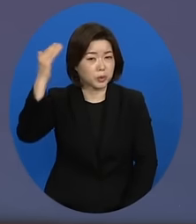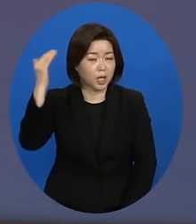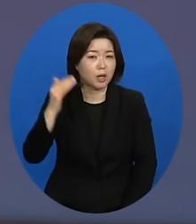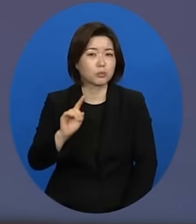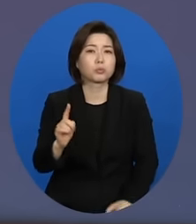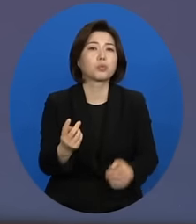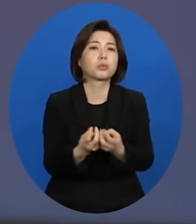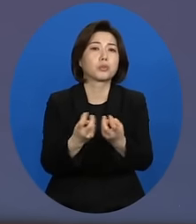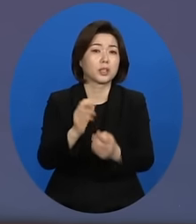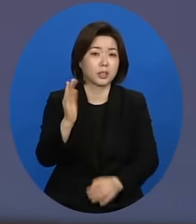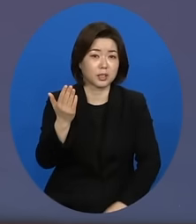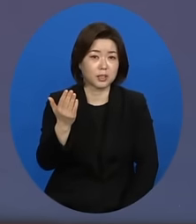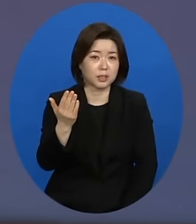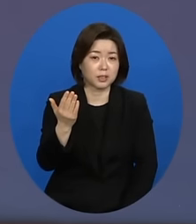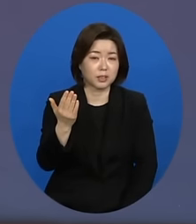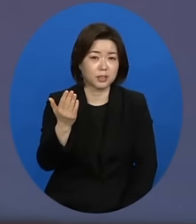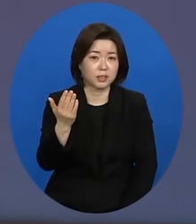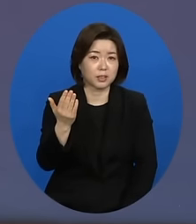됐을까요?